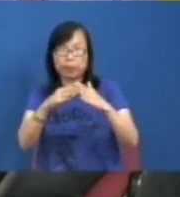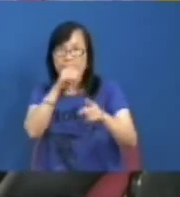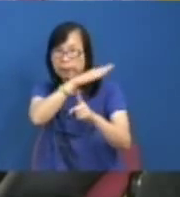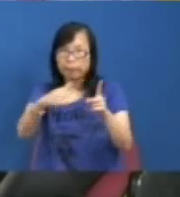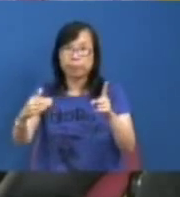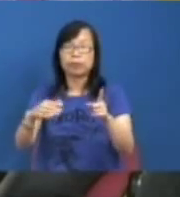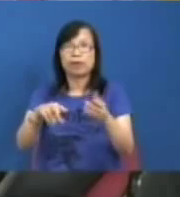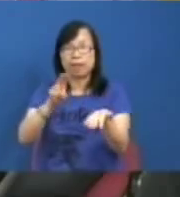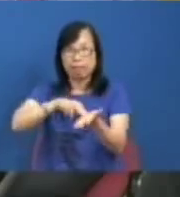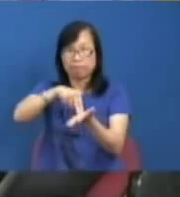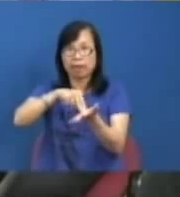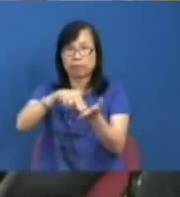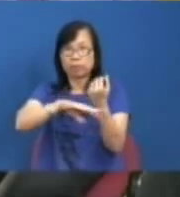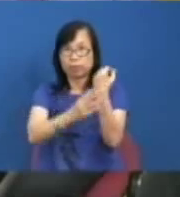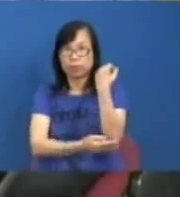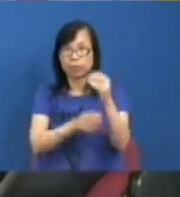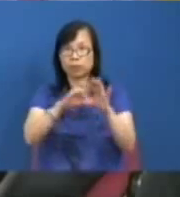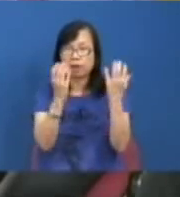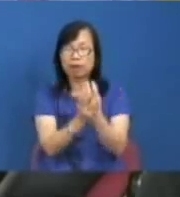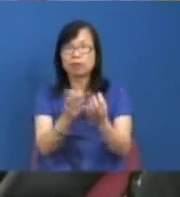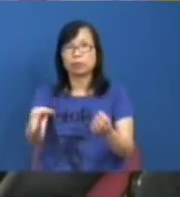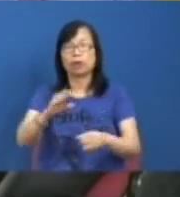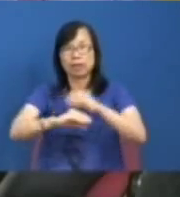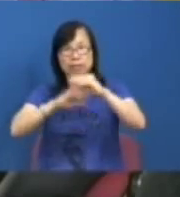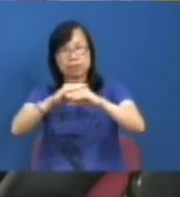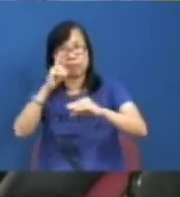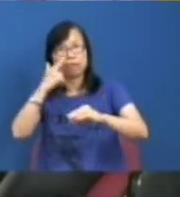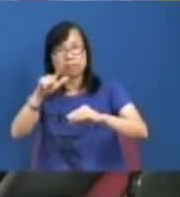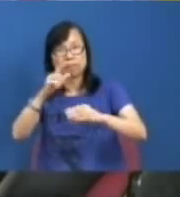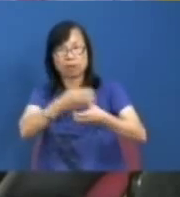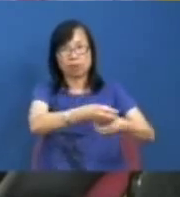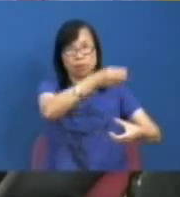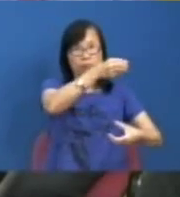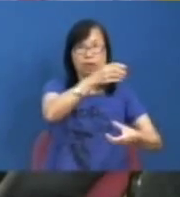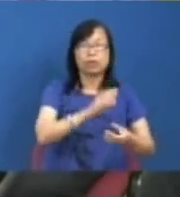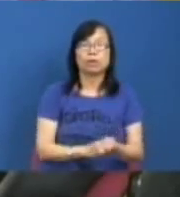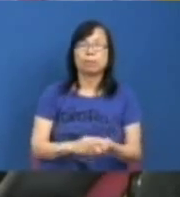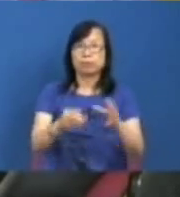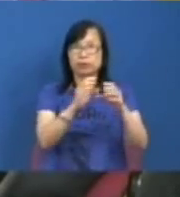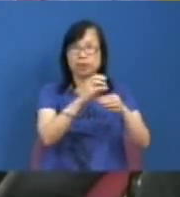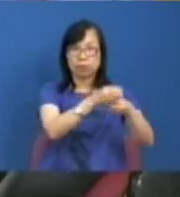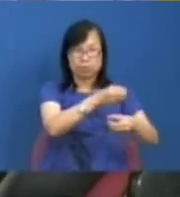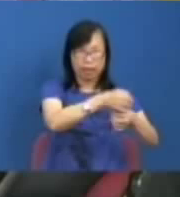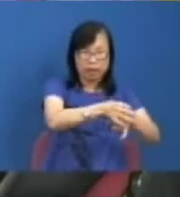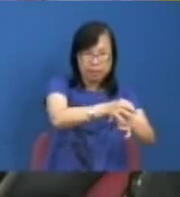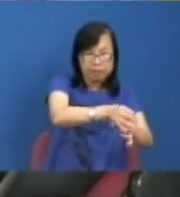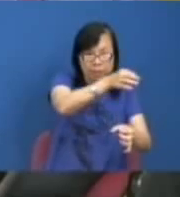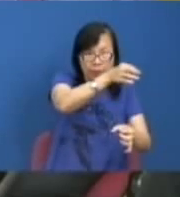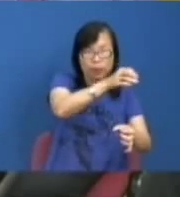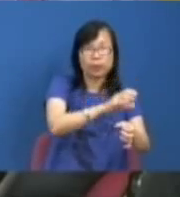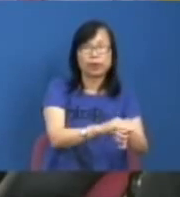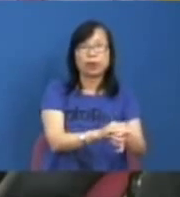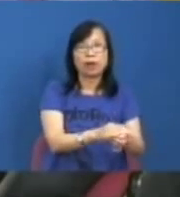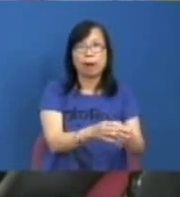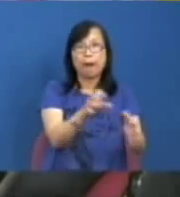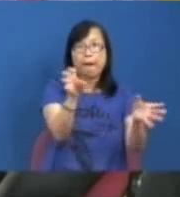建築係起樓起新渠的時候咧，應該就由細渠駁入大渠嘅。咁、如果因為細渠駁入